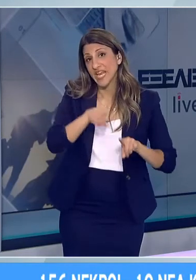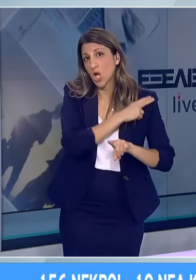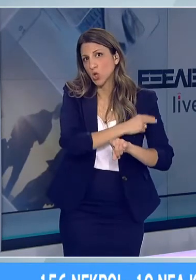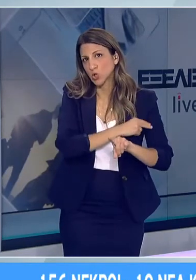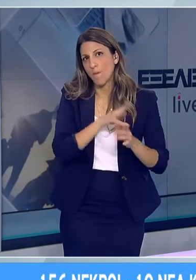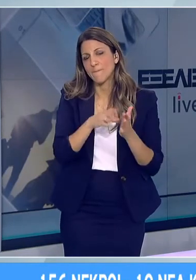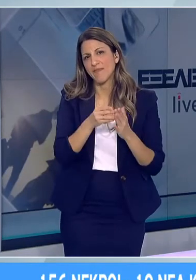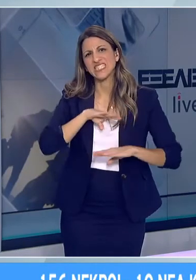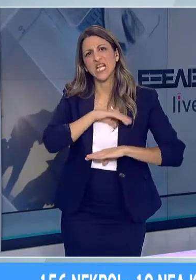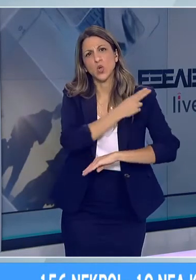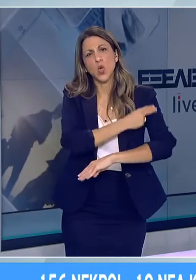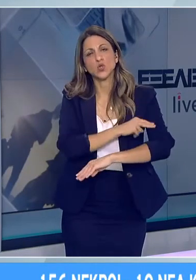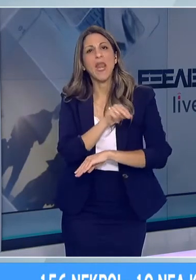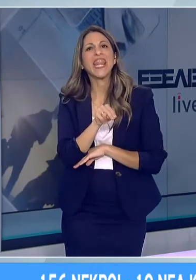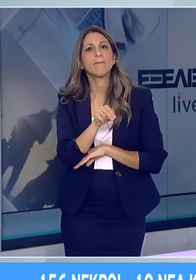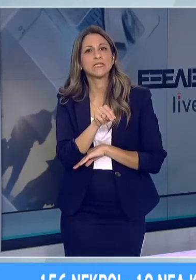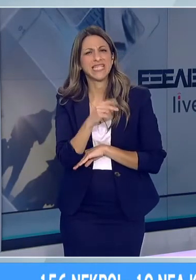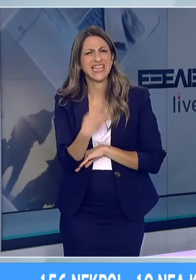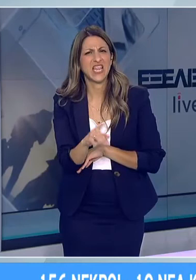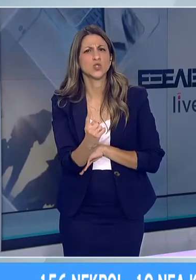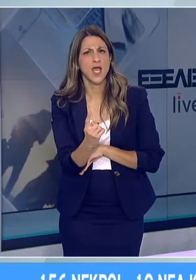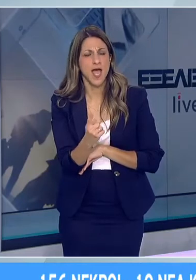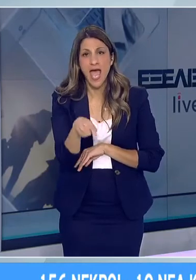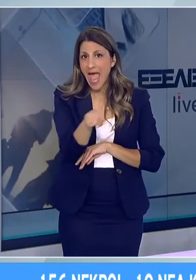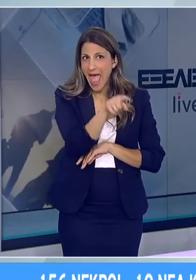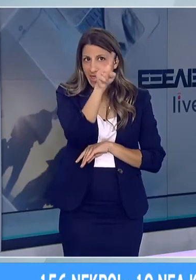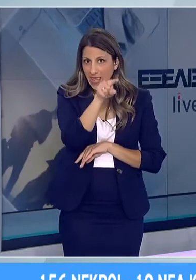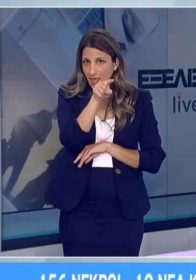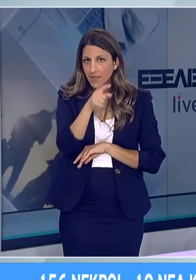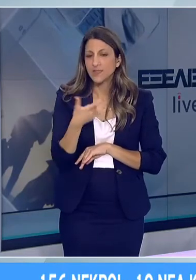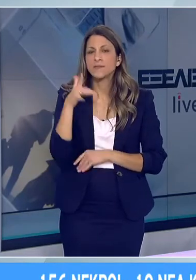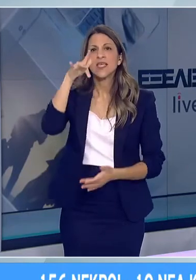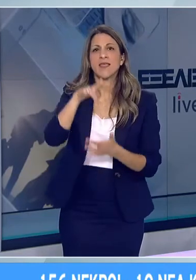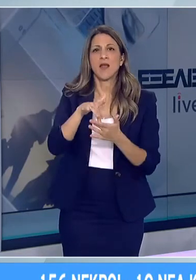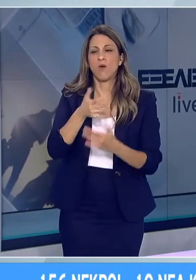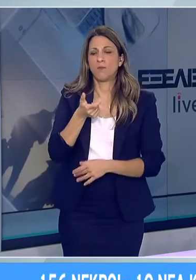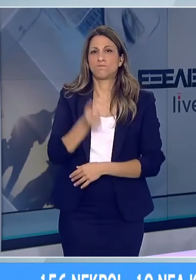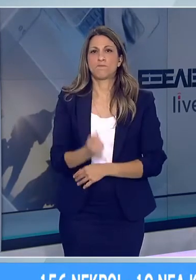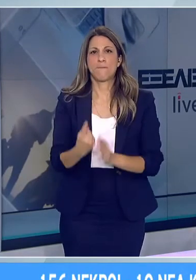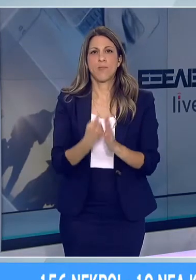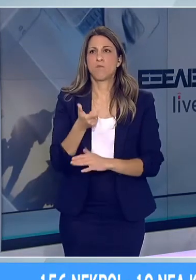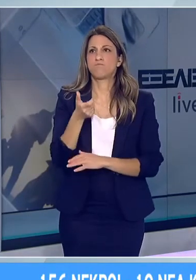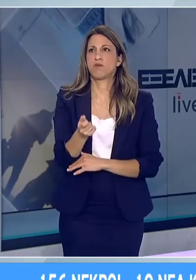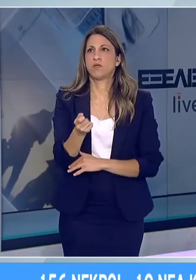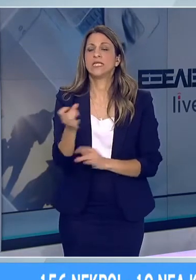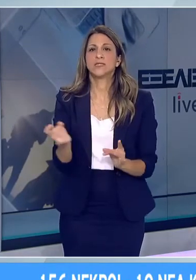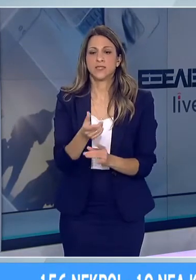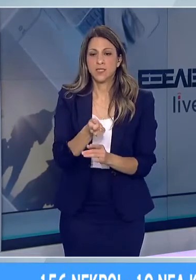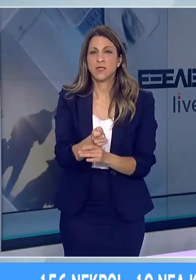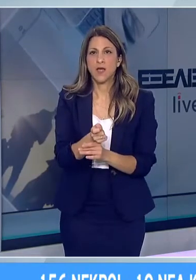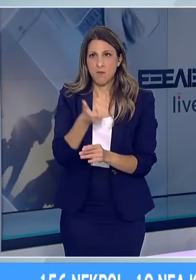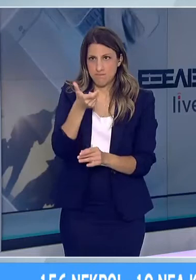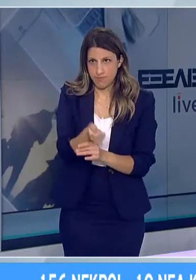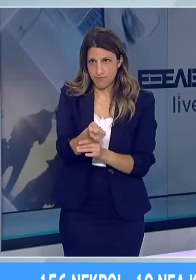όπως είναι το NIMITS, δεν έχουν δυνατότητα λόγω κεντρικού συστήματος ψήξης θέρμανσης να λειτουργήσουν, λόγω πιθανού κινδύνου διασποράς